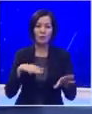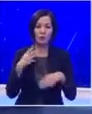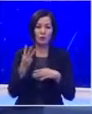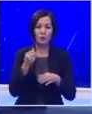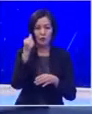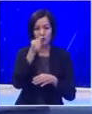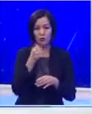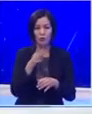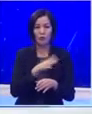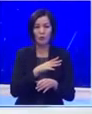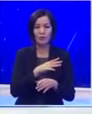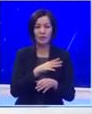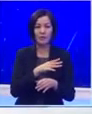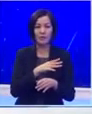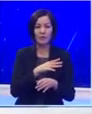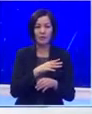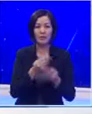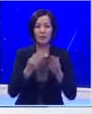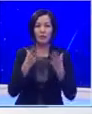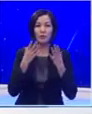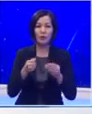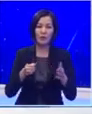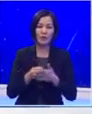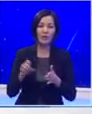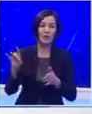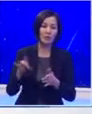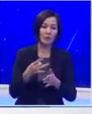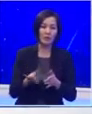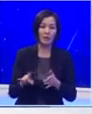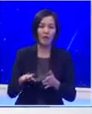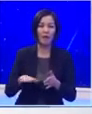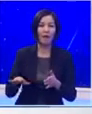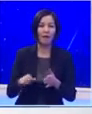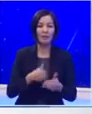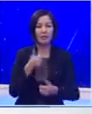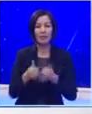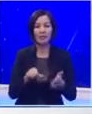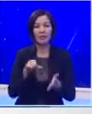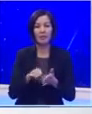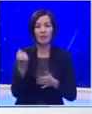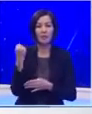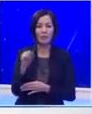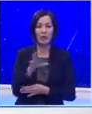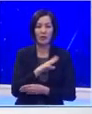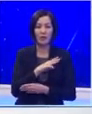өтті. Осы жылға дейін республикалық аймақтық жарыстарға қатысып жүлдегер атандым.